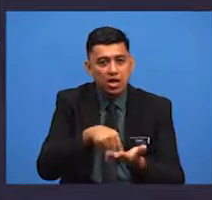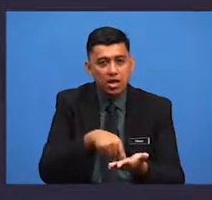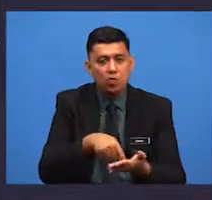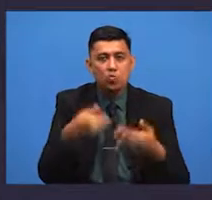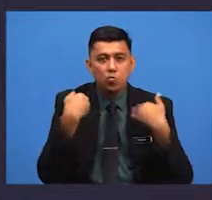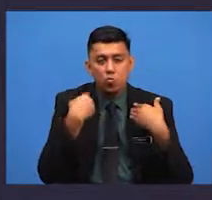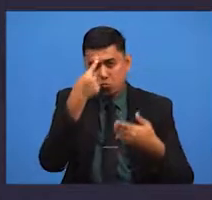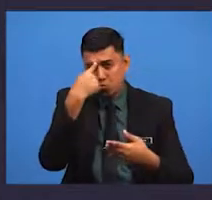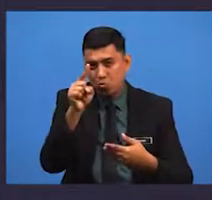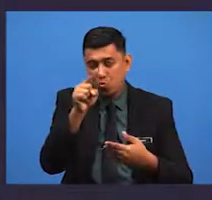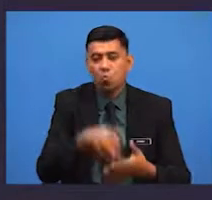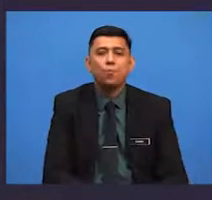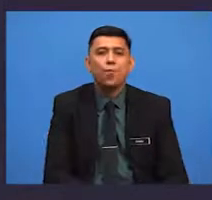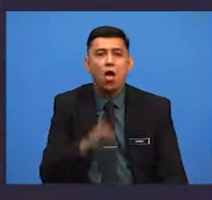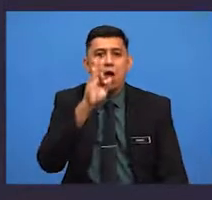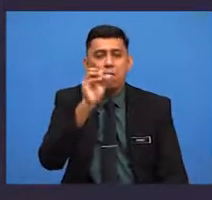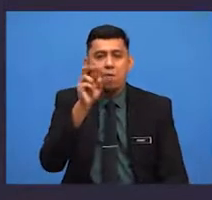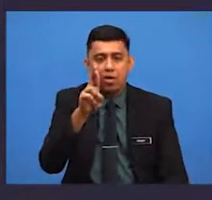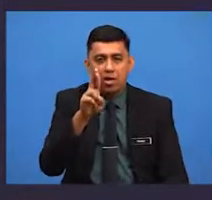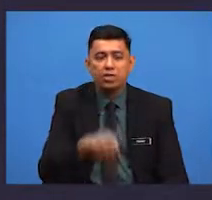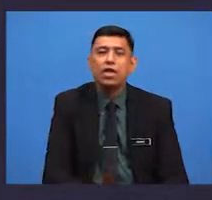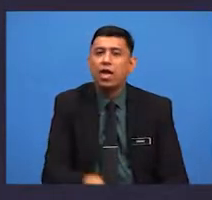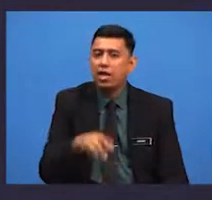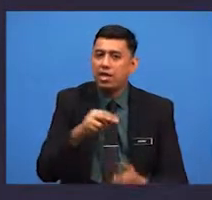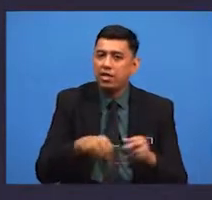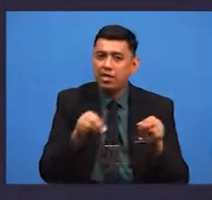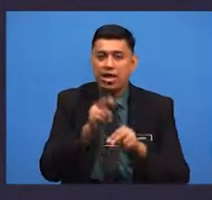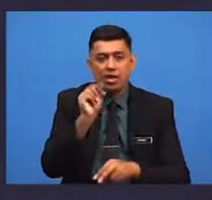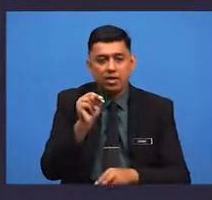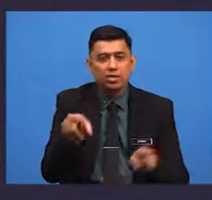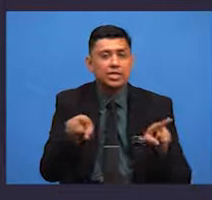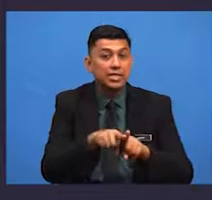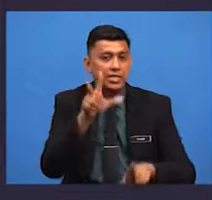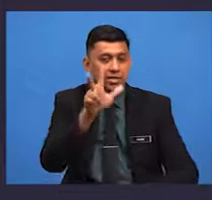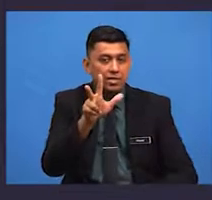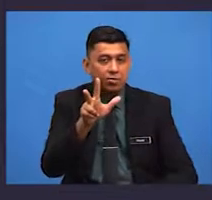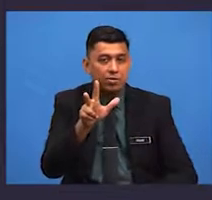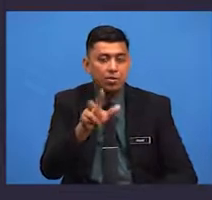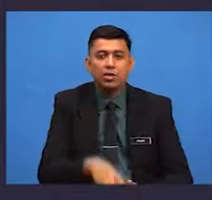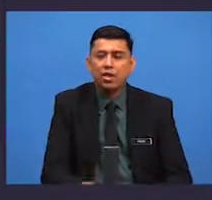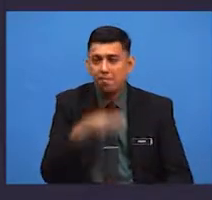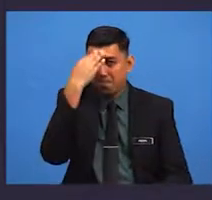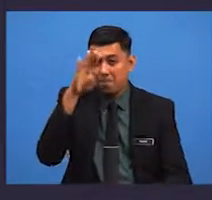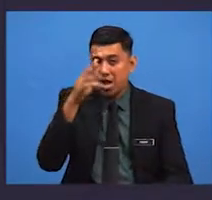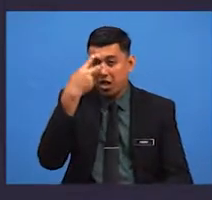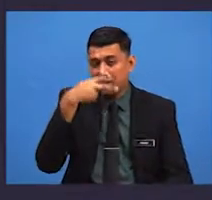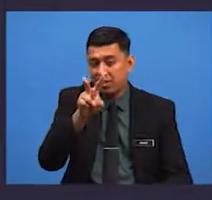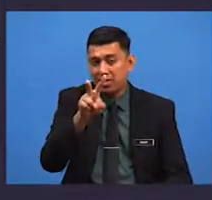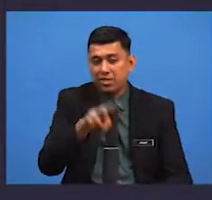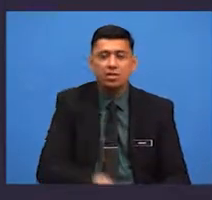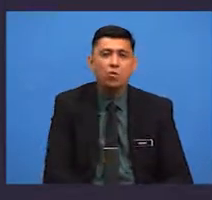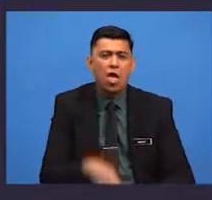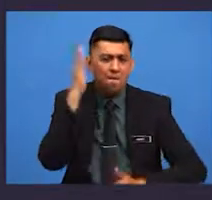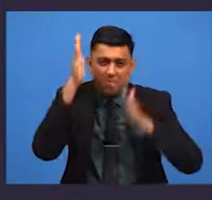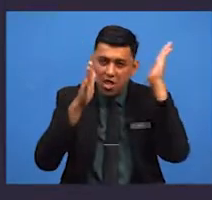adalah untuk for. Nilai N bersamaan dengan 3 bagi memaparkan perkataan